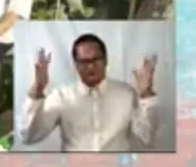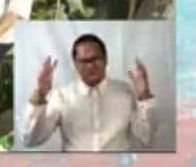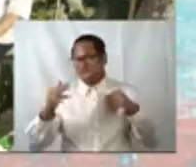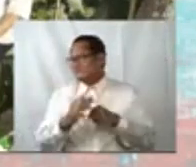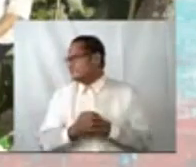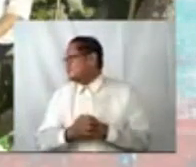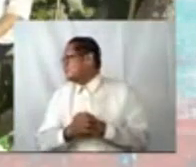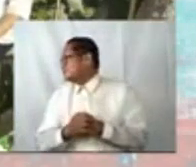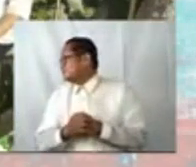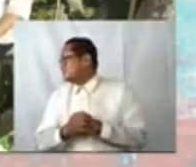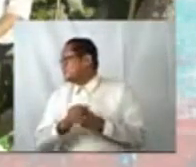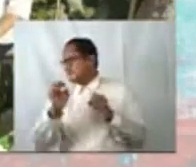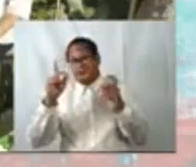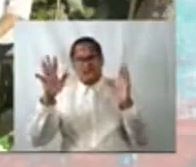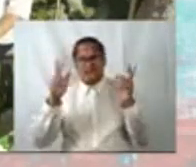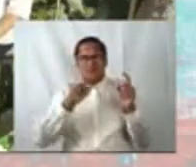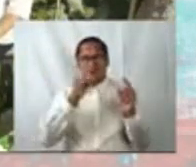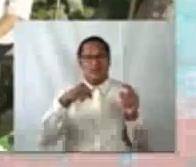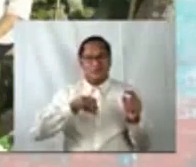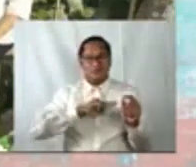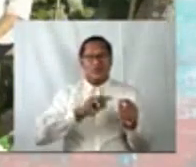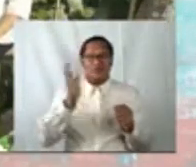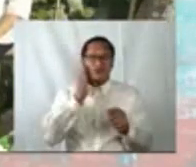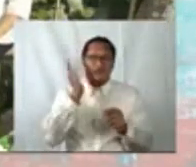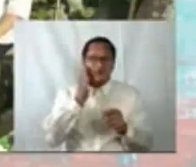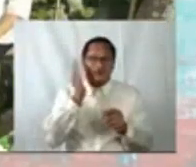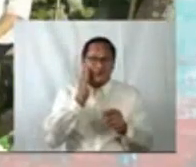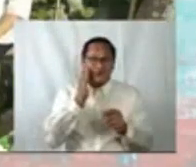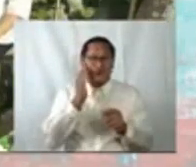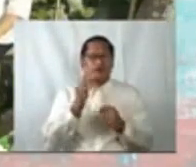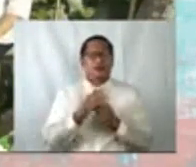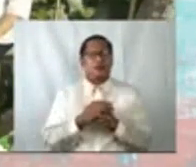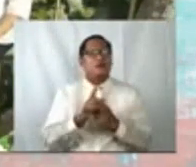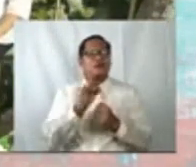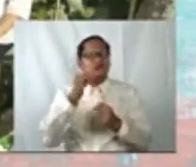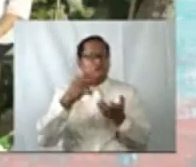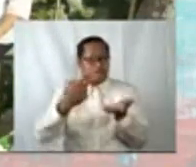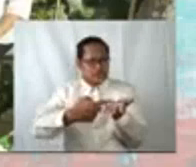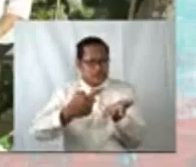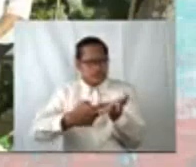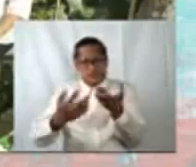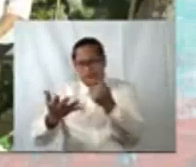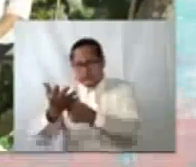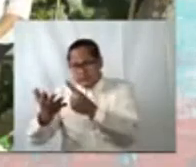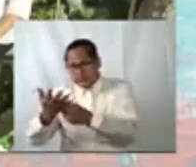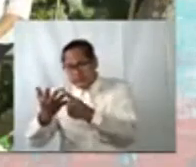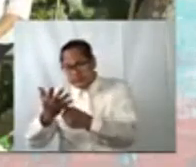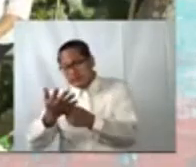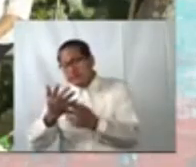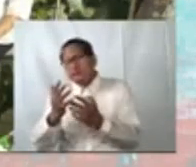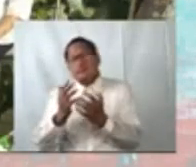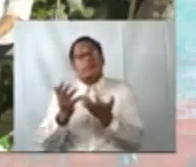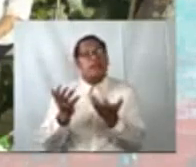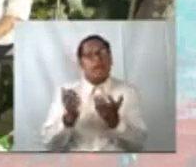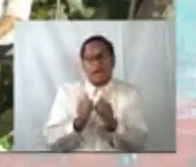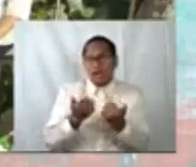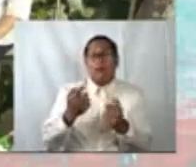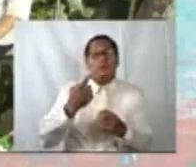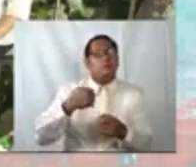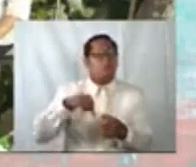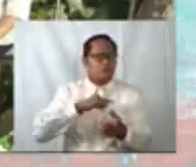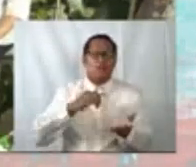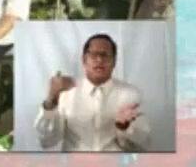Kenya. Doc, kasi alam po ninyo, ito pong ganitong uri ng pag-uusap, kung gano'n nga po, inuulit ko,